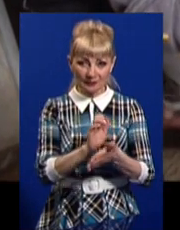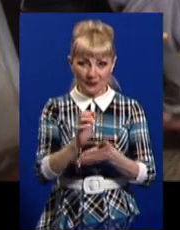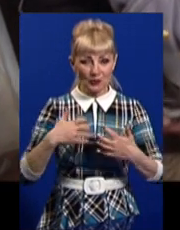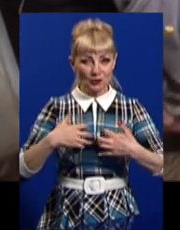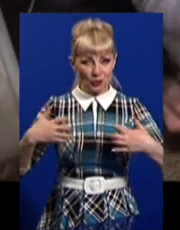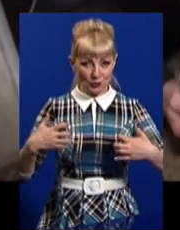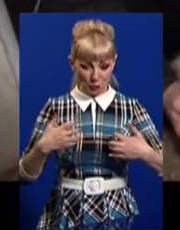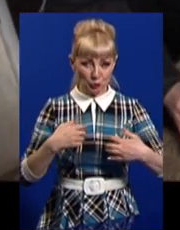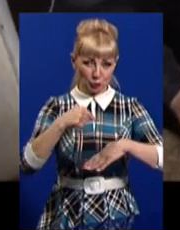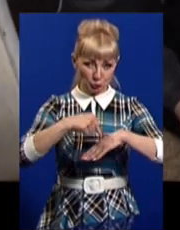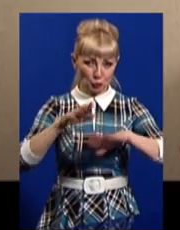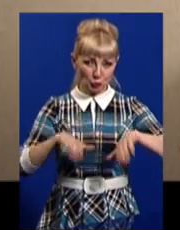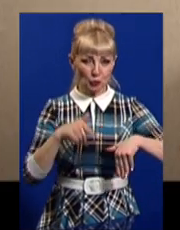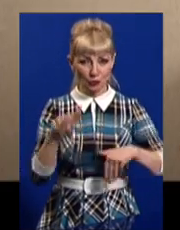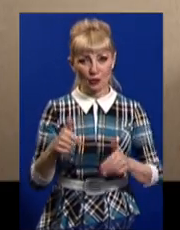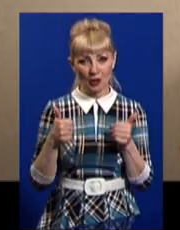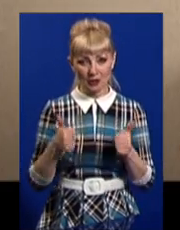переносять її добре.